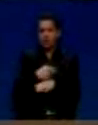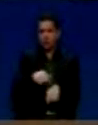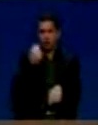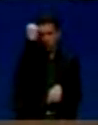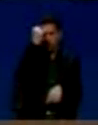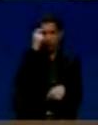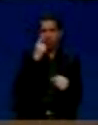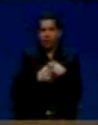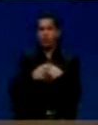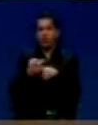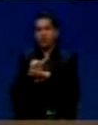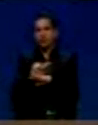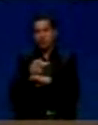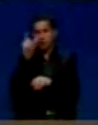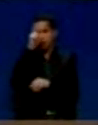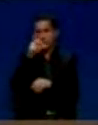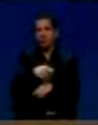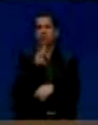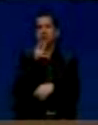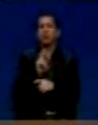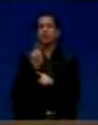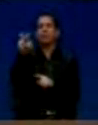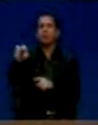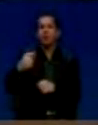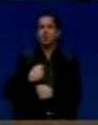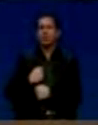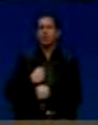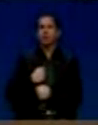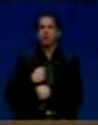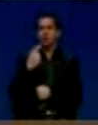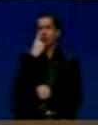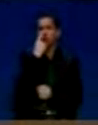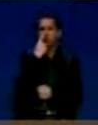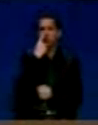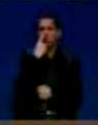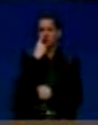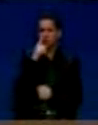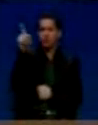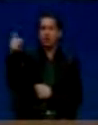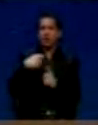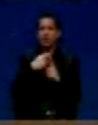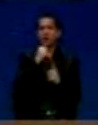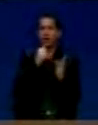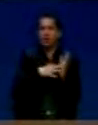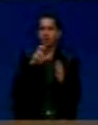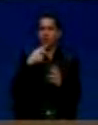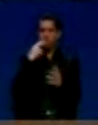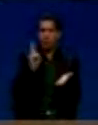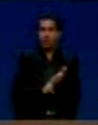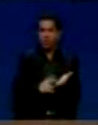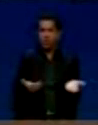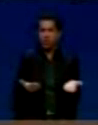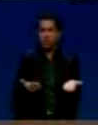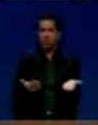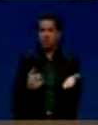kanë edhe shtetësinë e Serbisë, vendosin që të bashkohen ushtrisë së Rusisë në Krimin. Ata do ta kenë këtë drejtë, apo jo? Me këtë